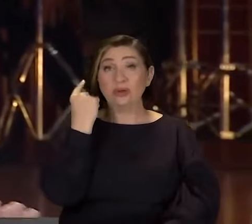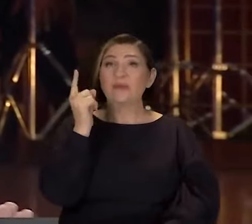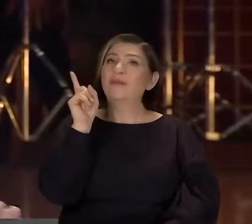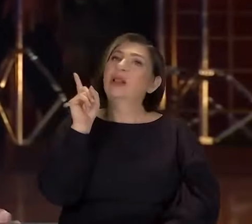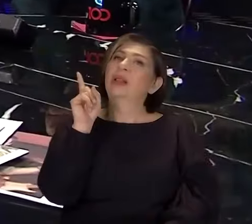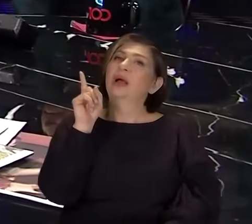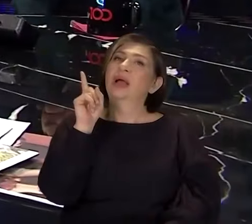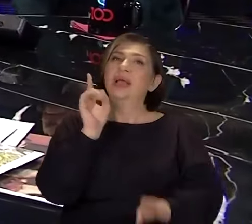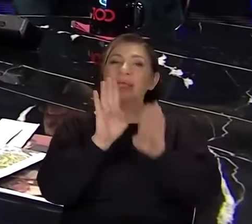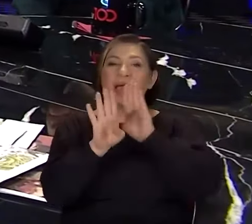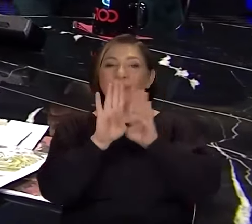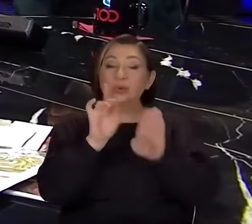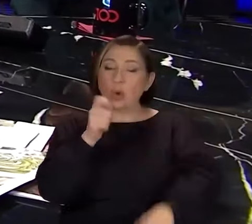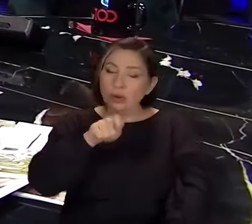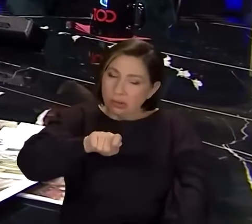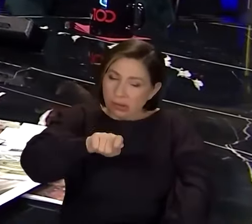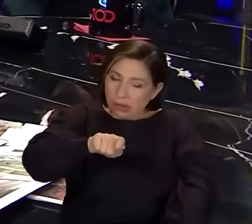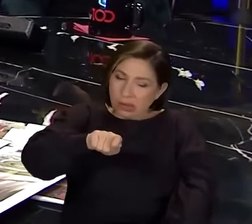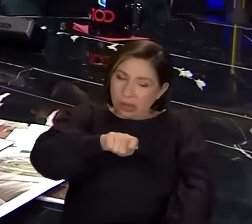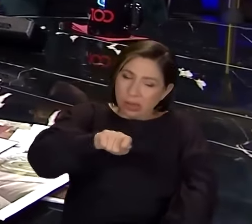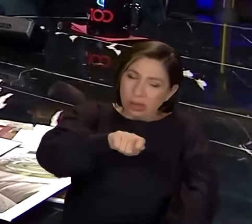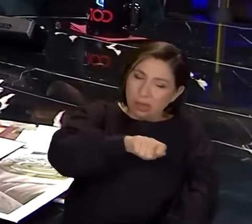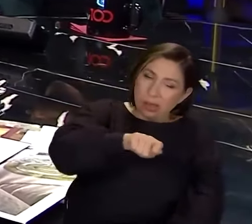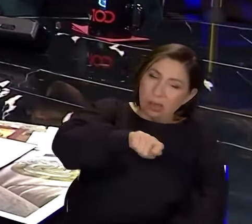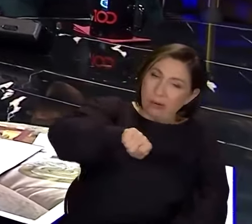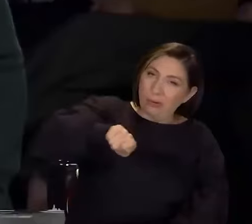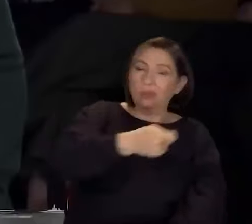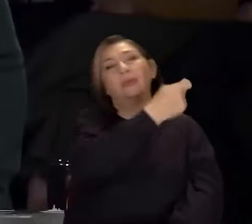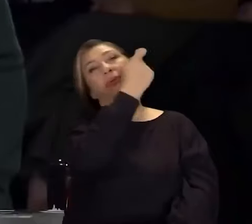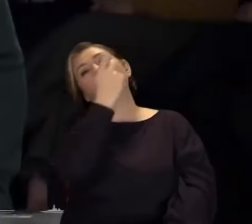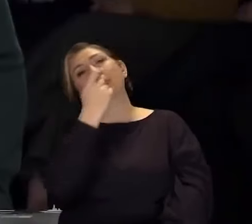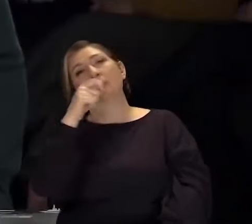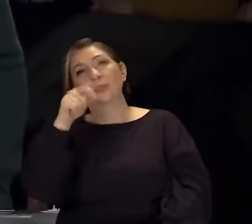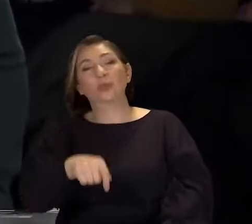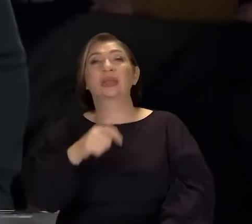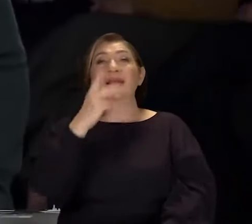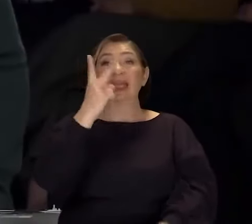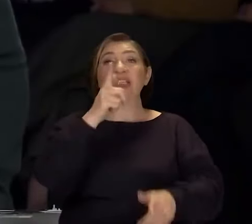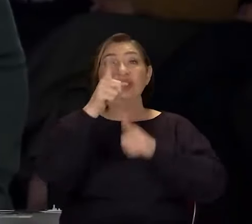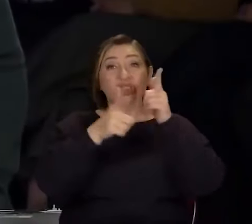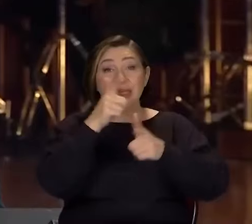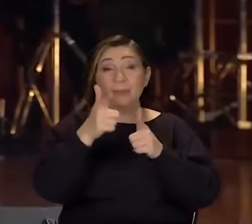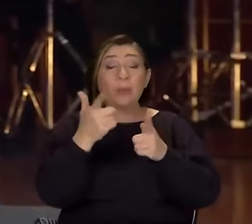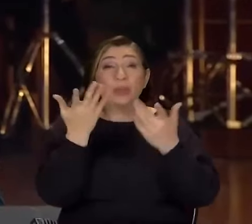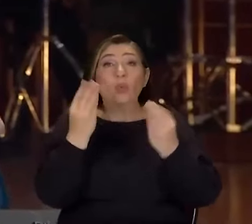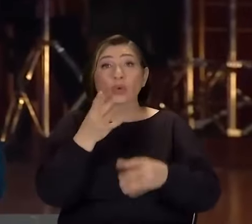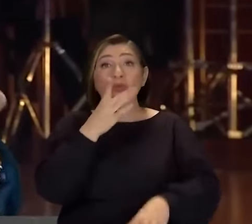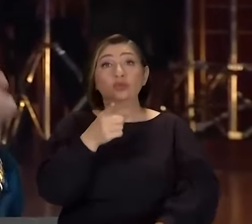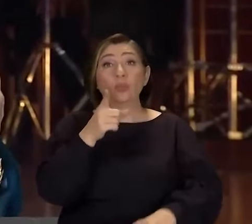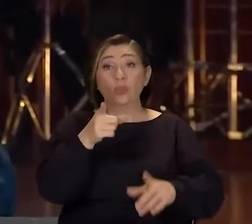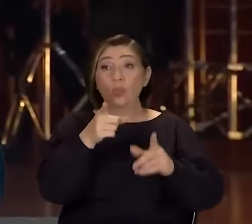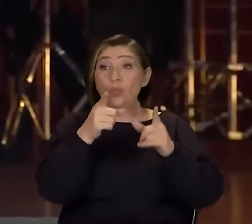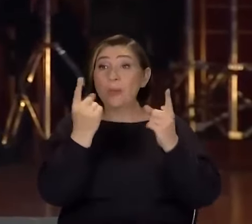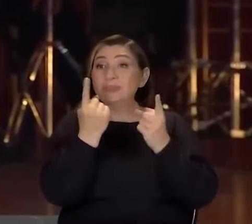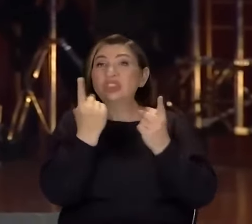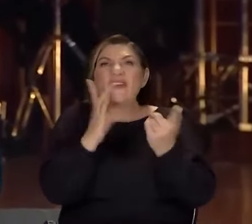vallahi kapıyı zor açtım yani. Anahtarı zor çevirdim. Bugün de böyle 2 tane çekim. Fakat ne oluyor? Bu